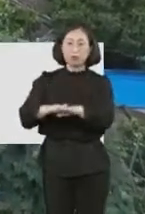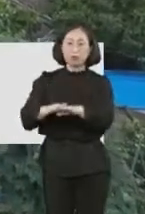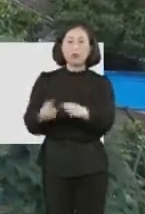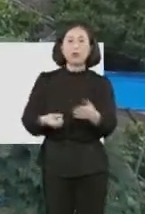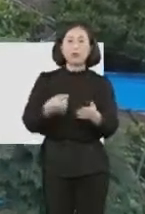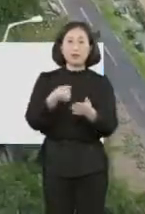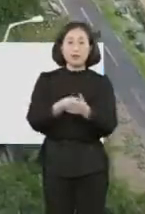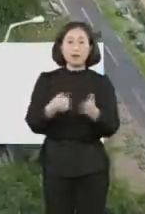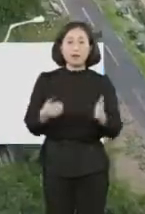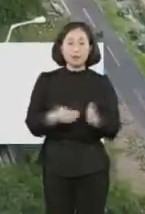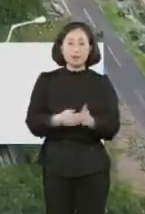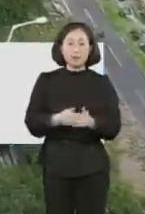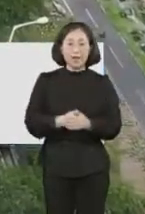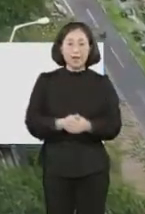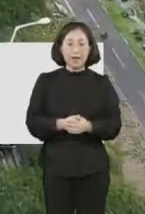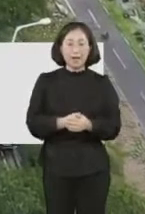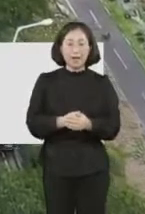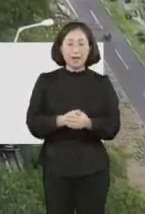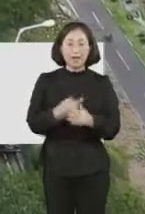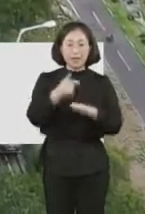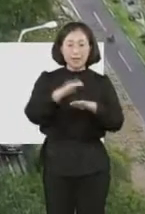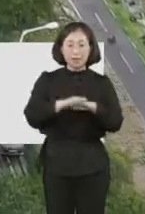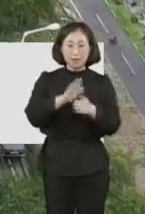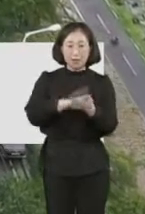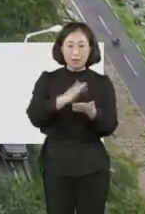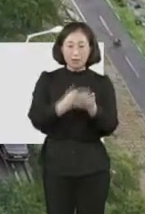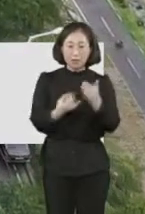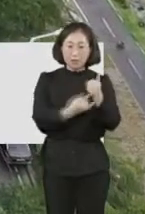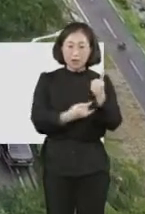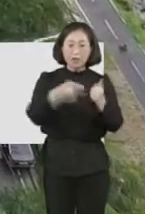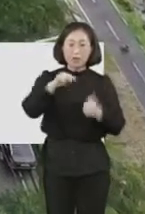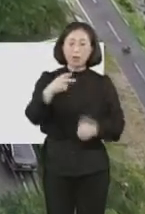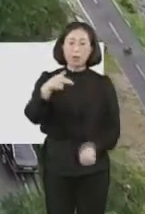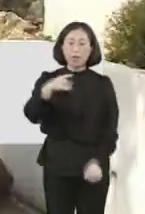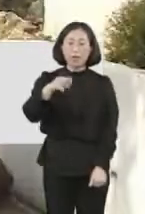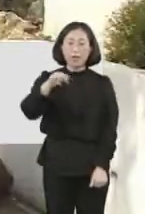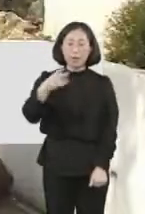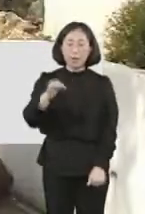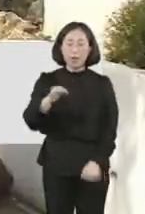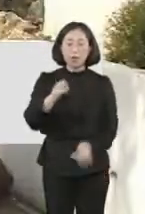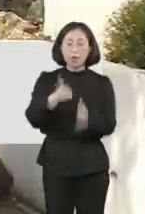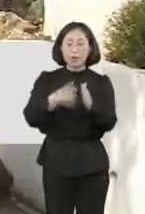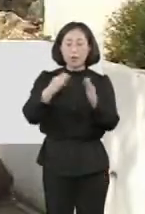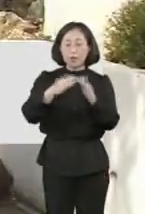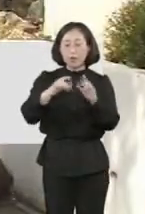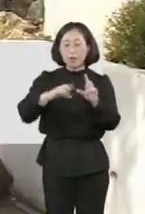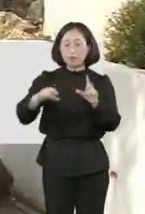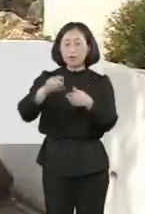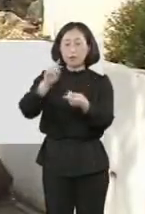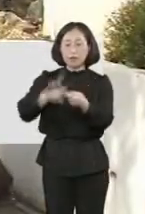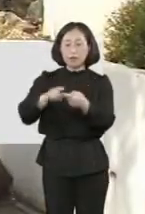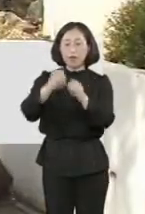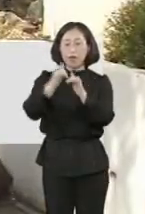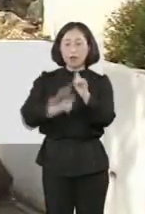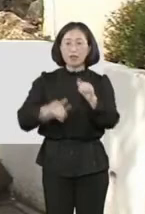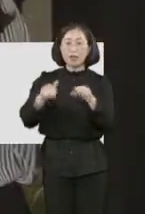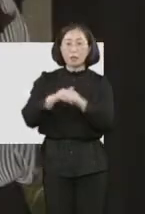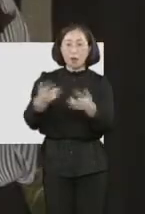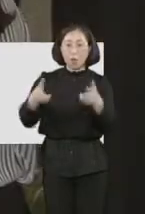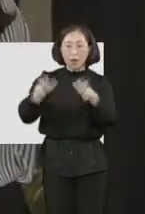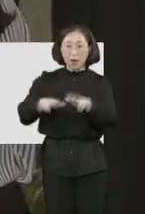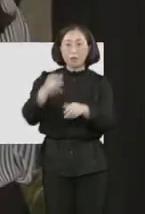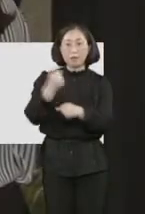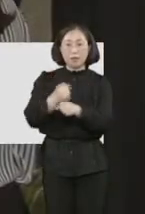모아졌습니다 대전시 도시재정비 위원회 된 소재 동철 도관 사촌 1 불에 보존해 역사문화 공원을 조성하는